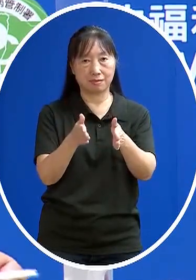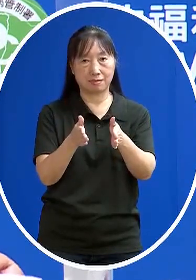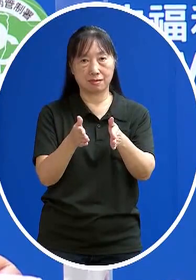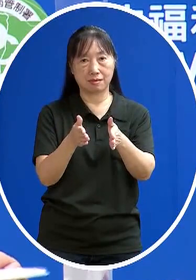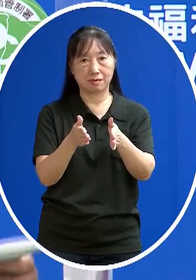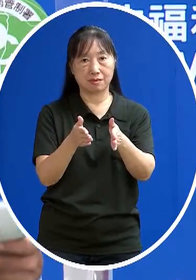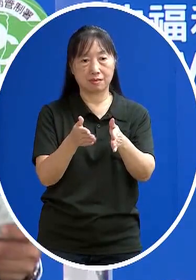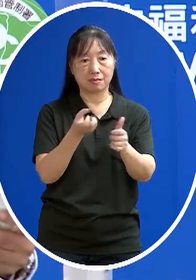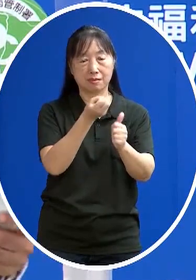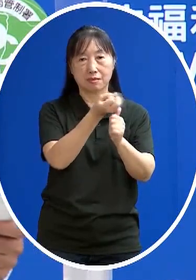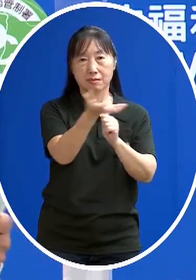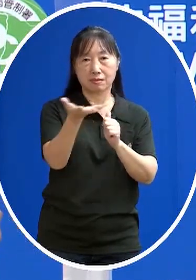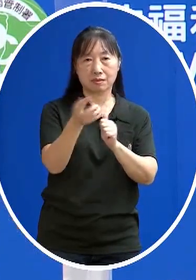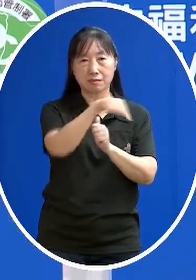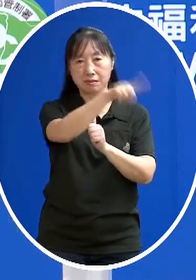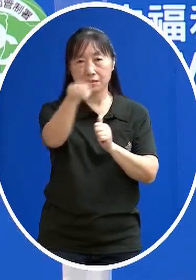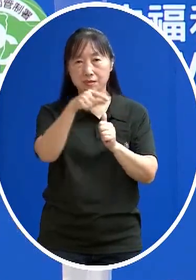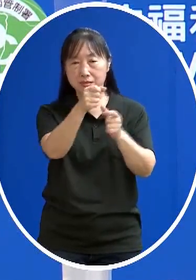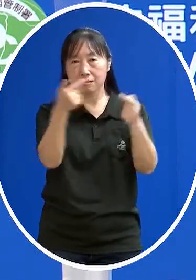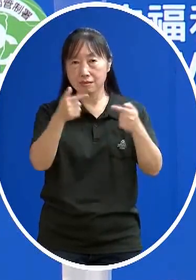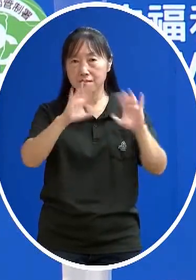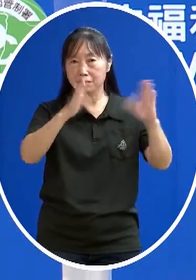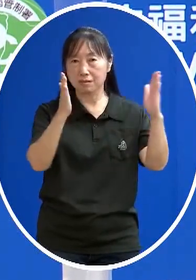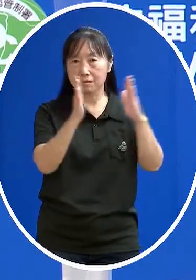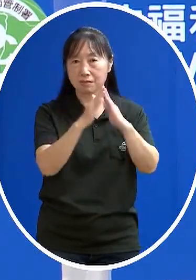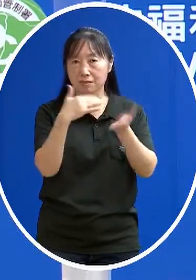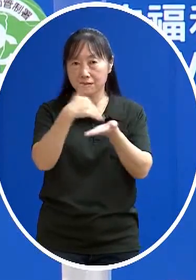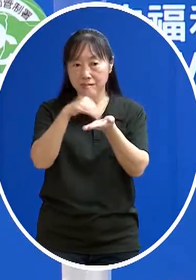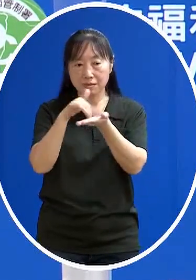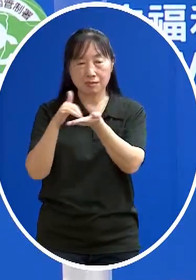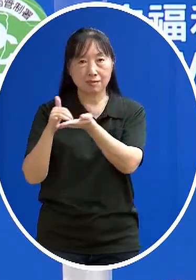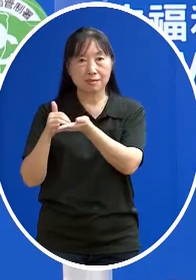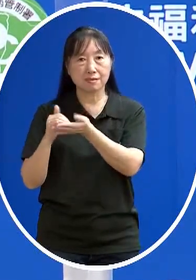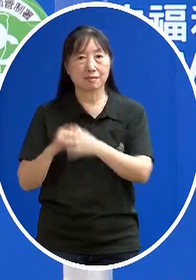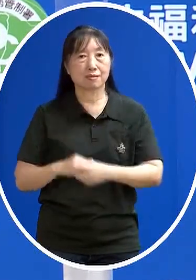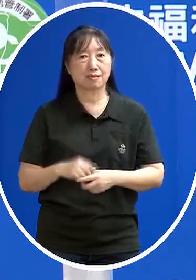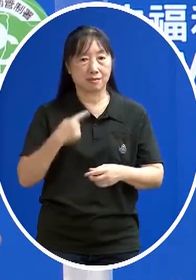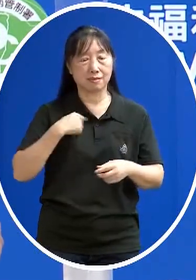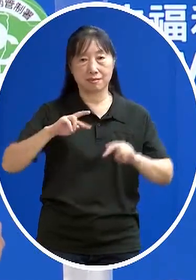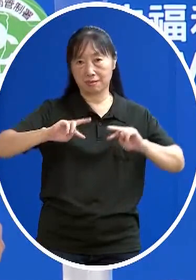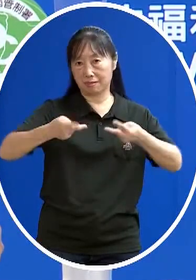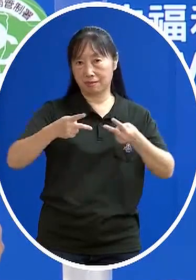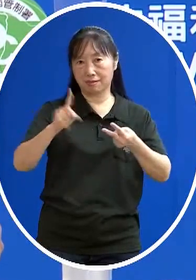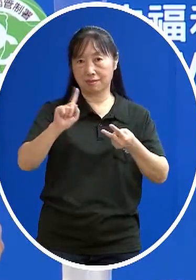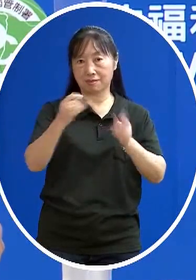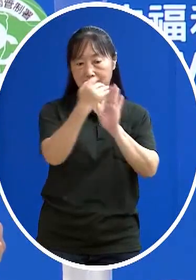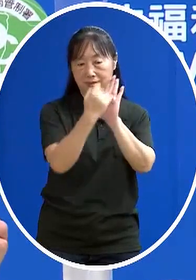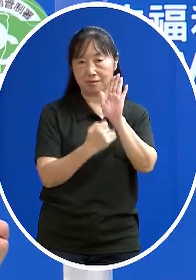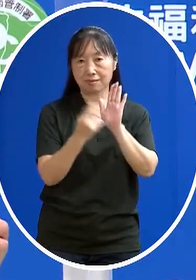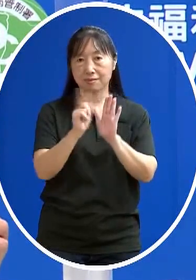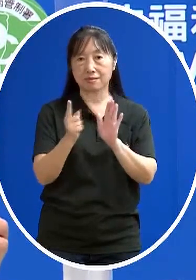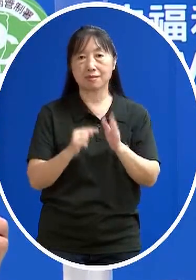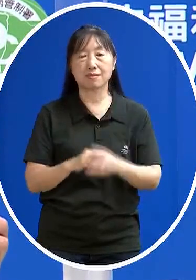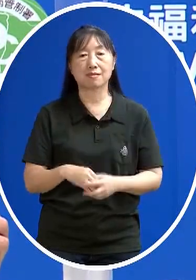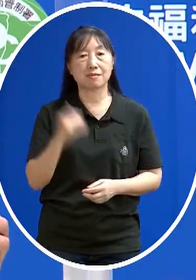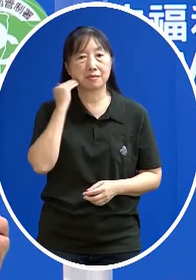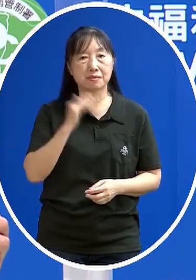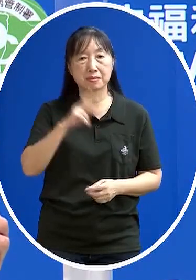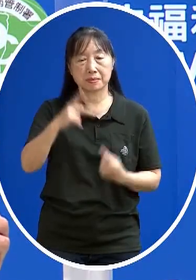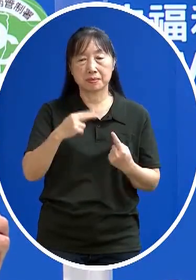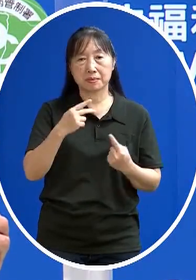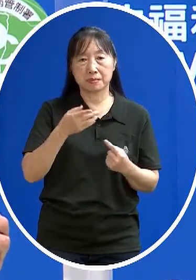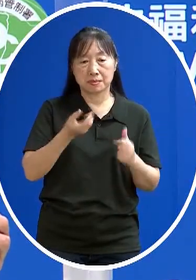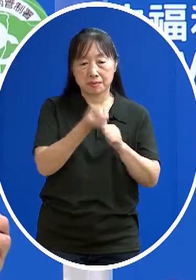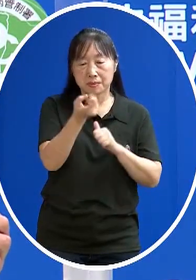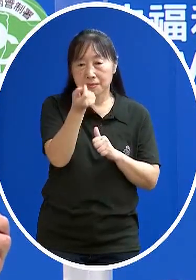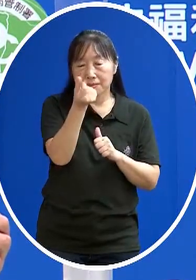感染的国家里面我们大概做了一个调整了大概在低风险的国家，我们大